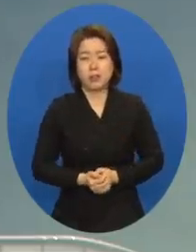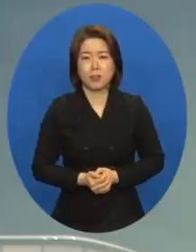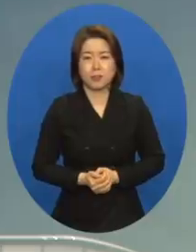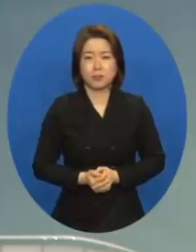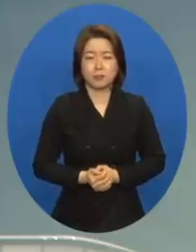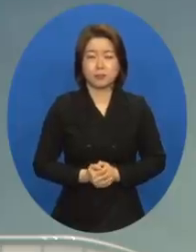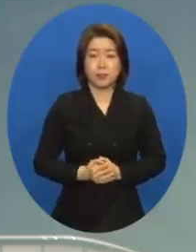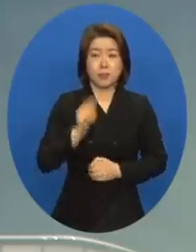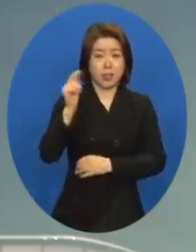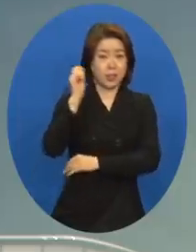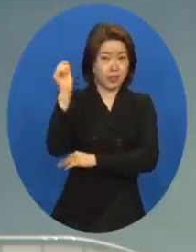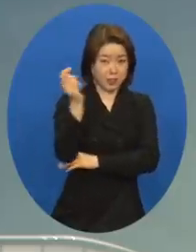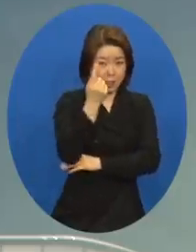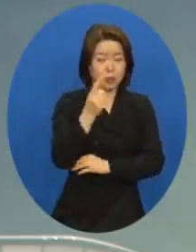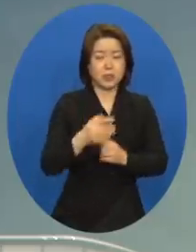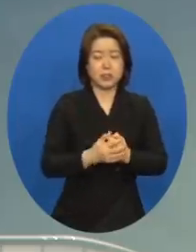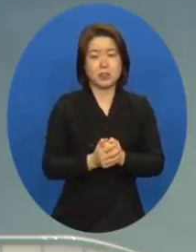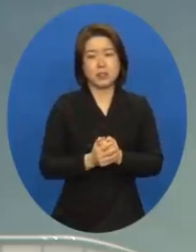다윗이